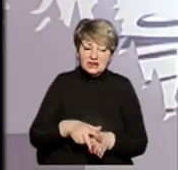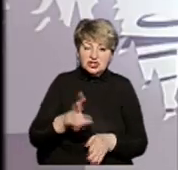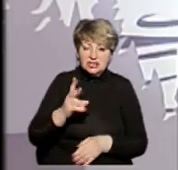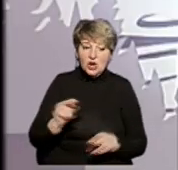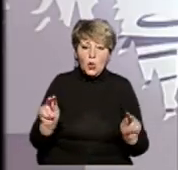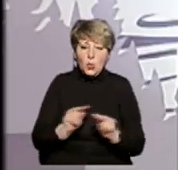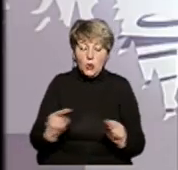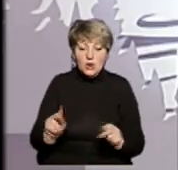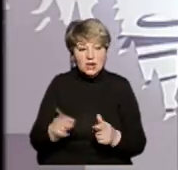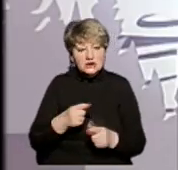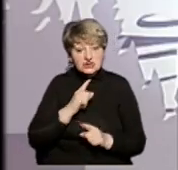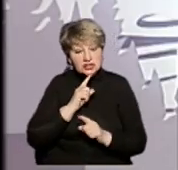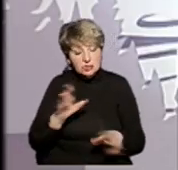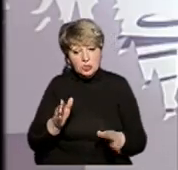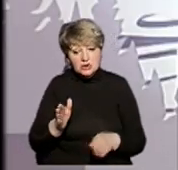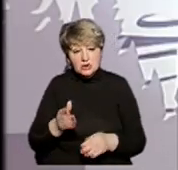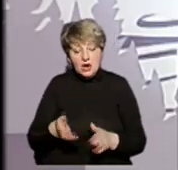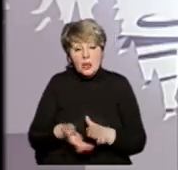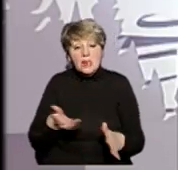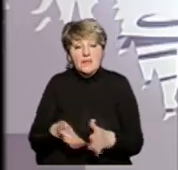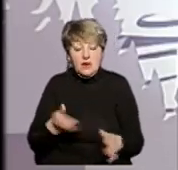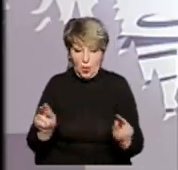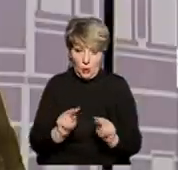буде браку кадрів? Пані Ірино, давайте з вас